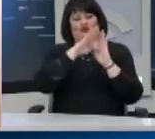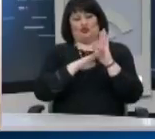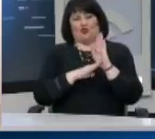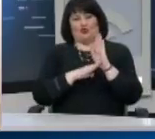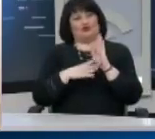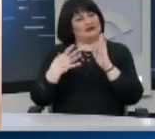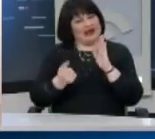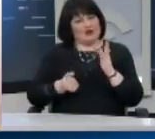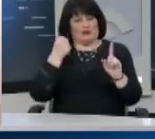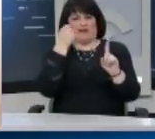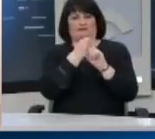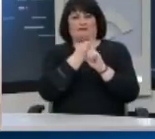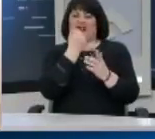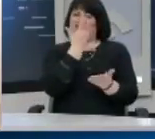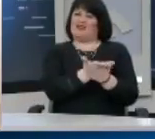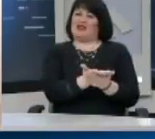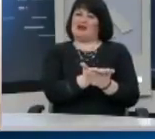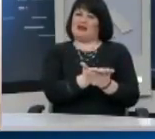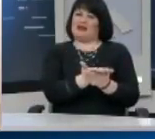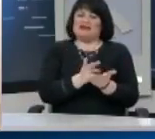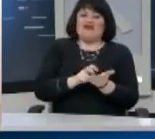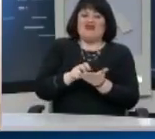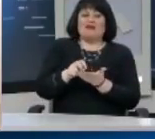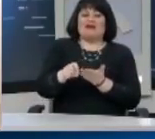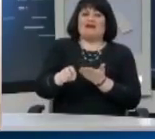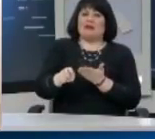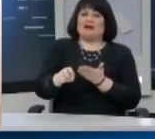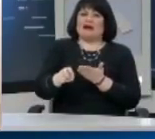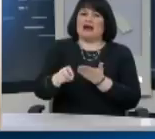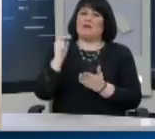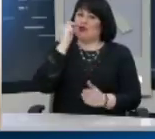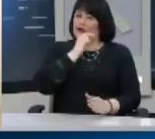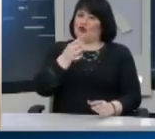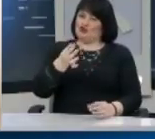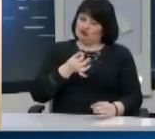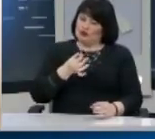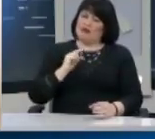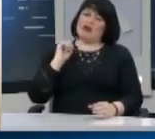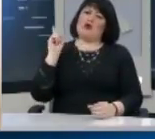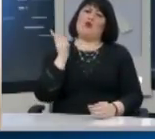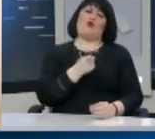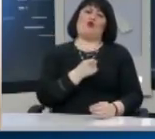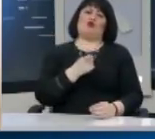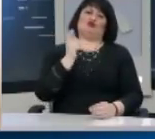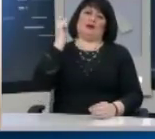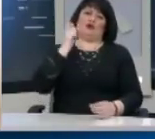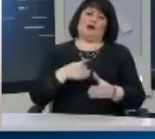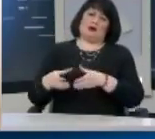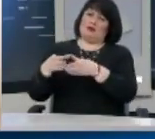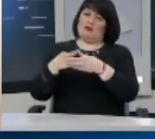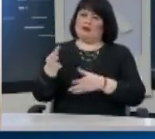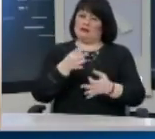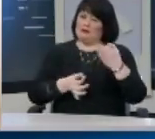να υπάρξει η διεκδίκηση με τα βήματα που ειπώθηκαν και από τον ίδιο τον πρωθυπουργό και από όλες τις άλλες και από